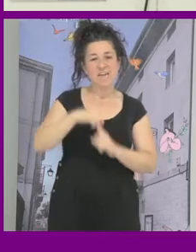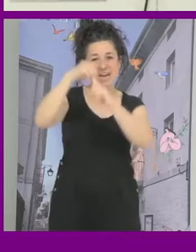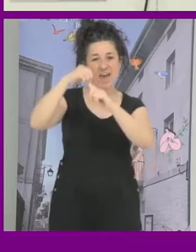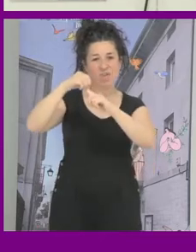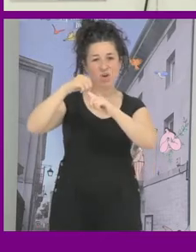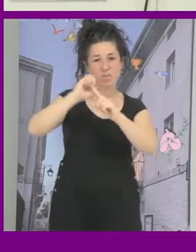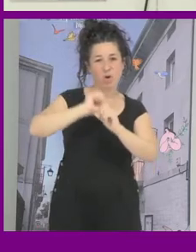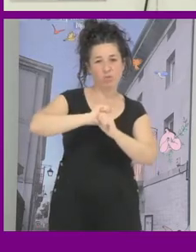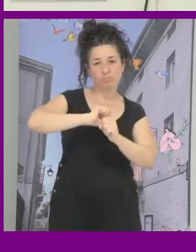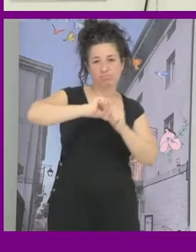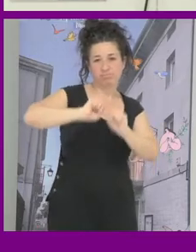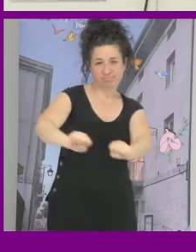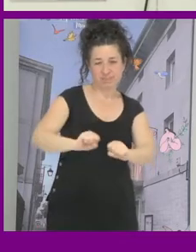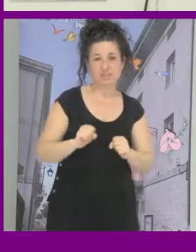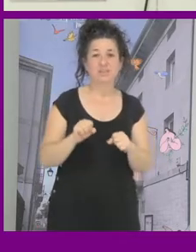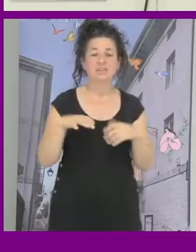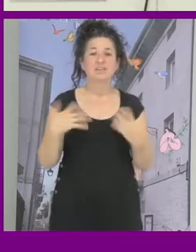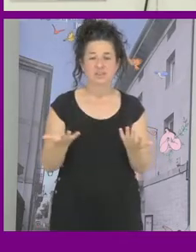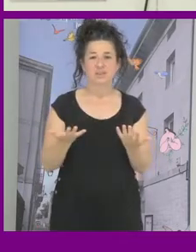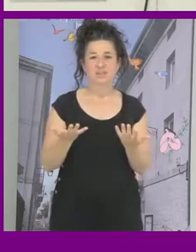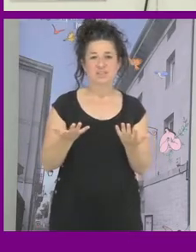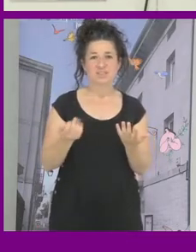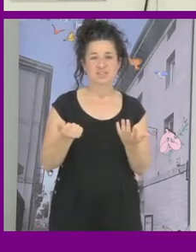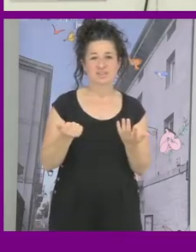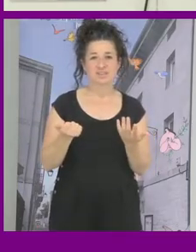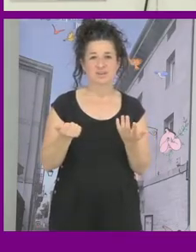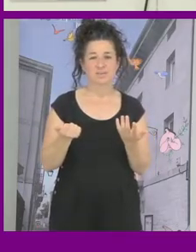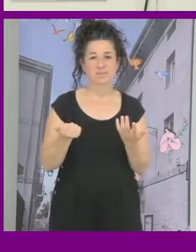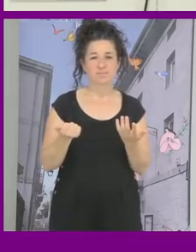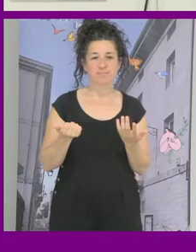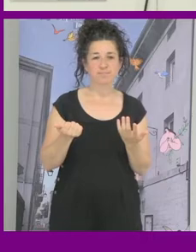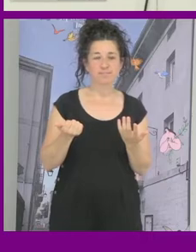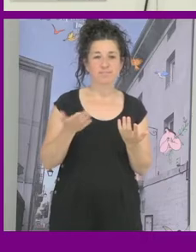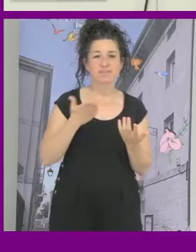bada patriarkatuak ezarri digun oinarrizko agintea,